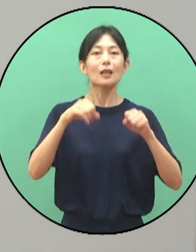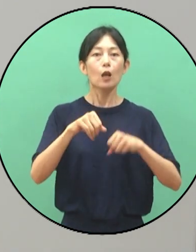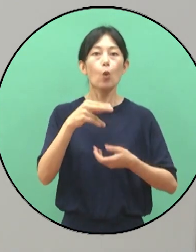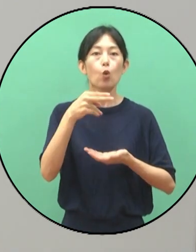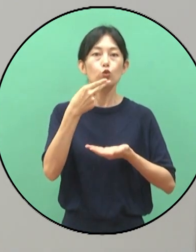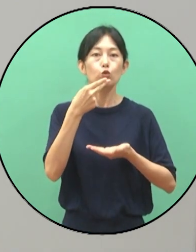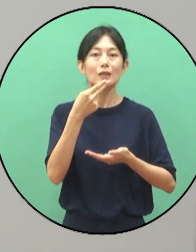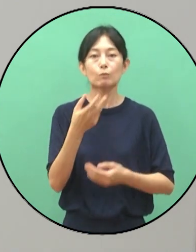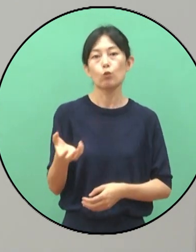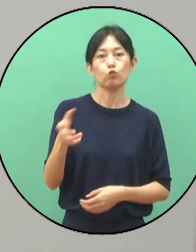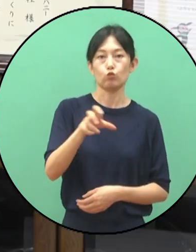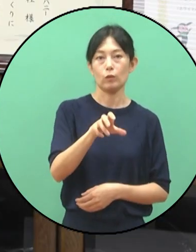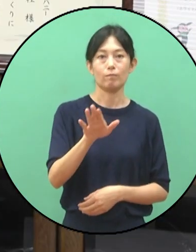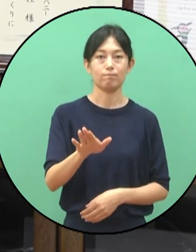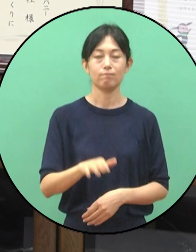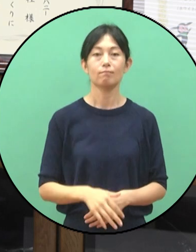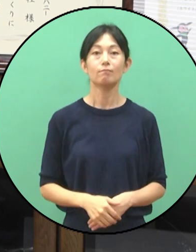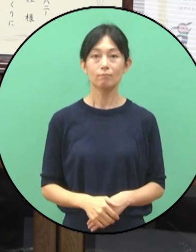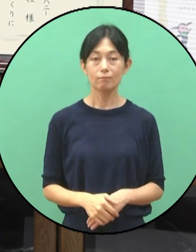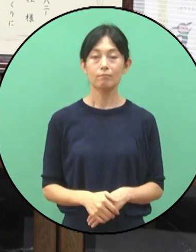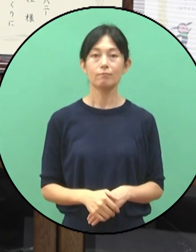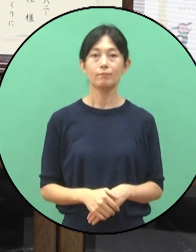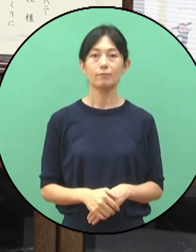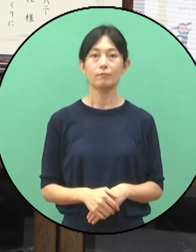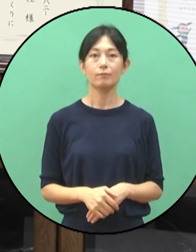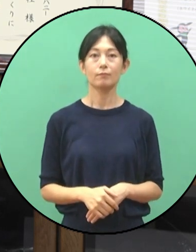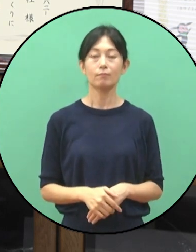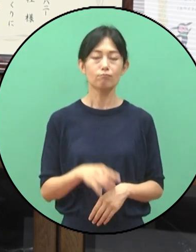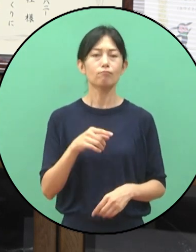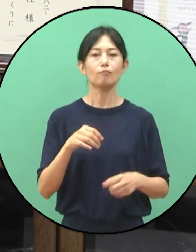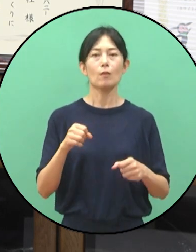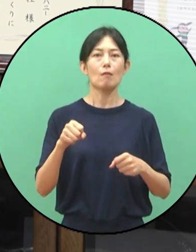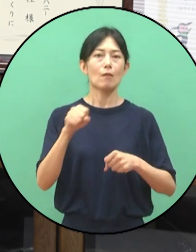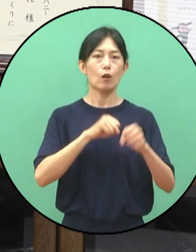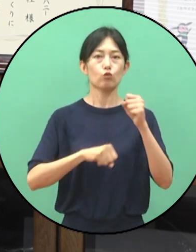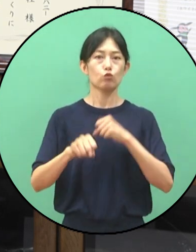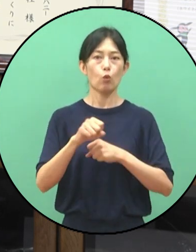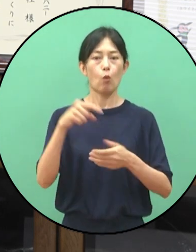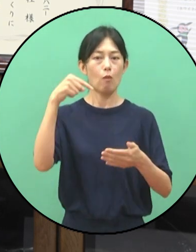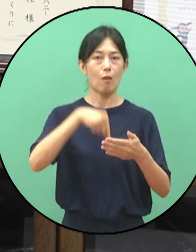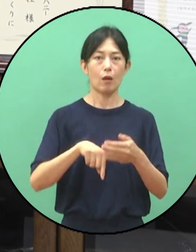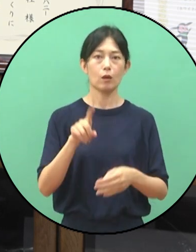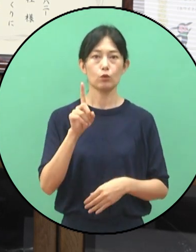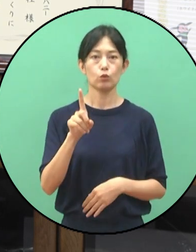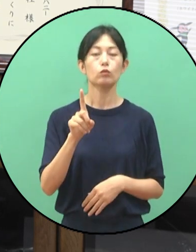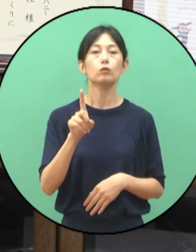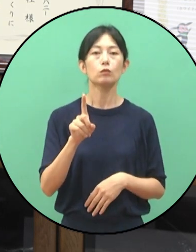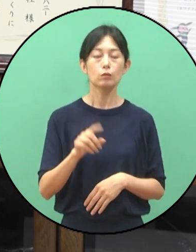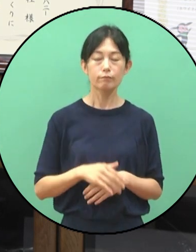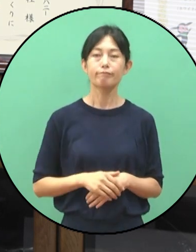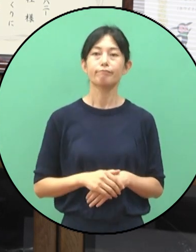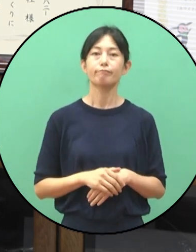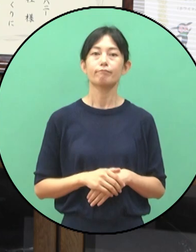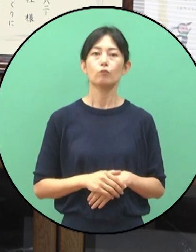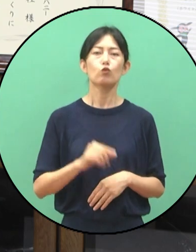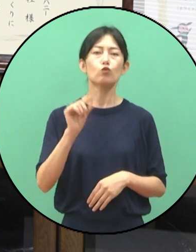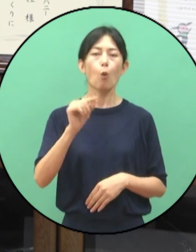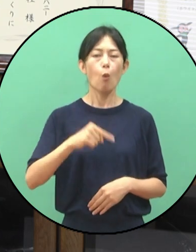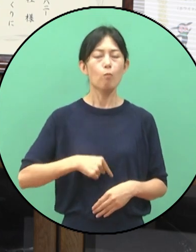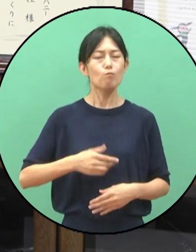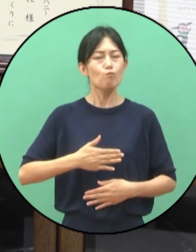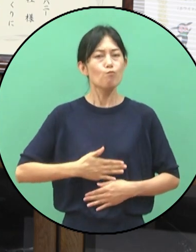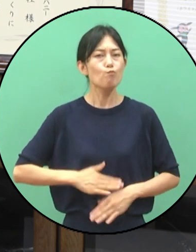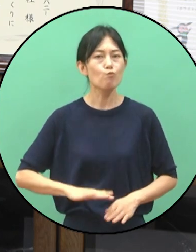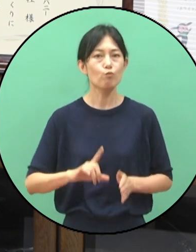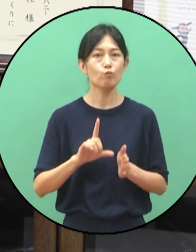。 まあ、健康経営の取り組みの一環として、まあ、ちょっと小腹が空いた時に